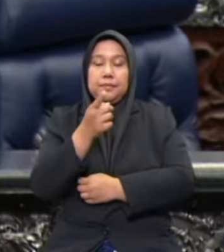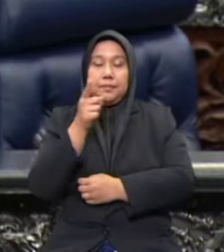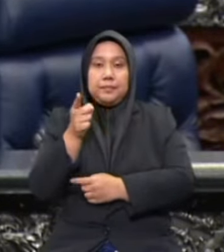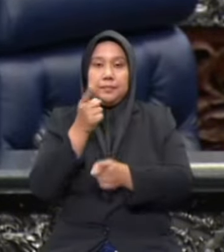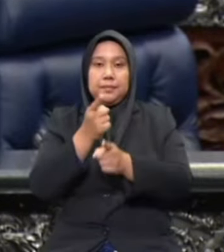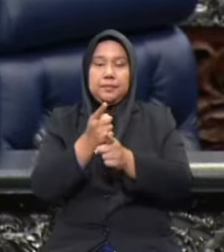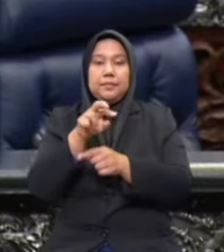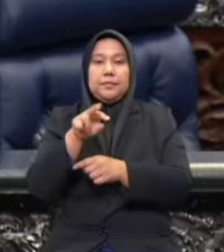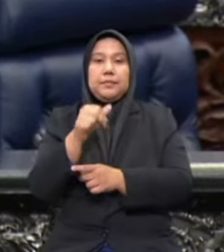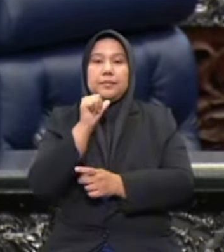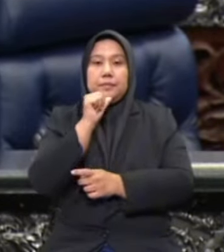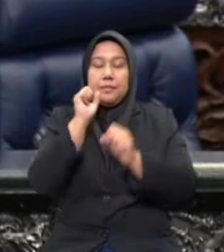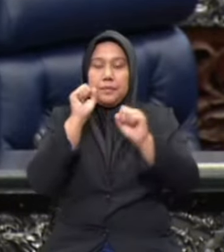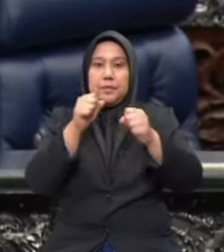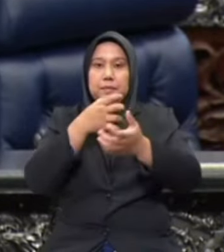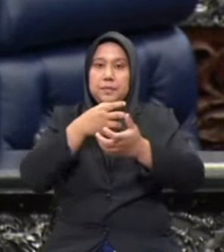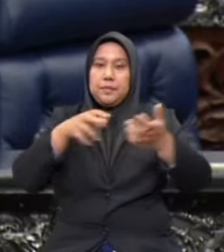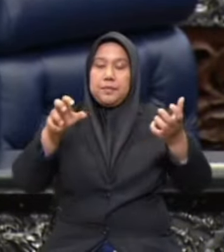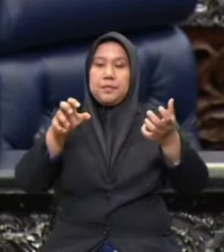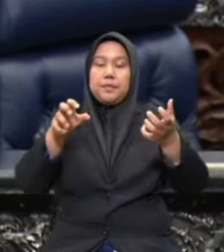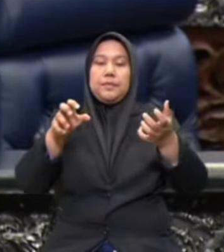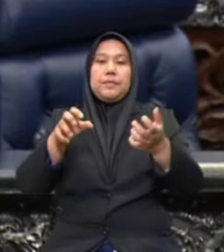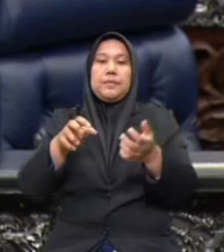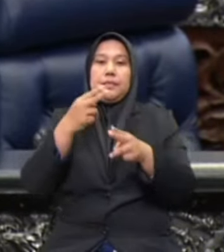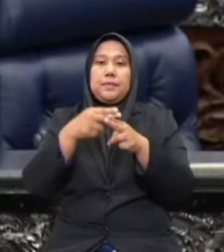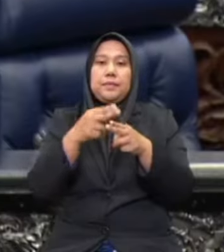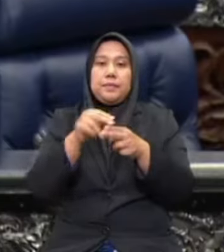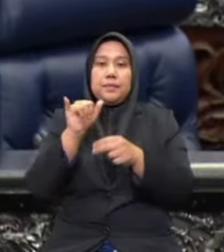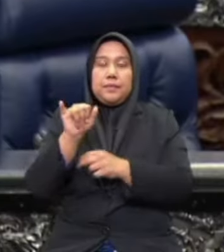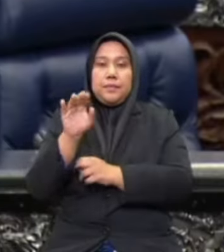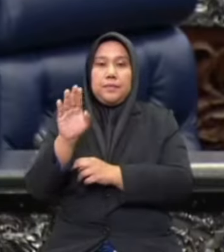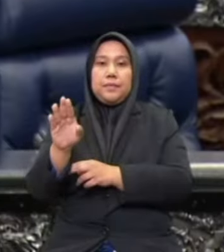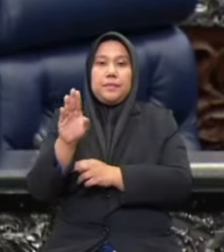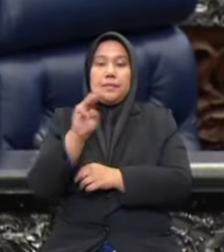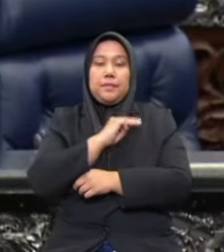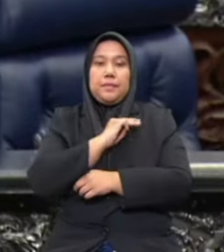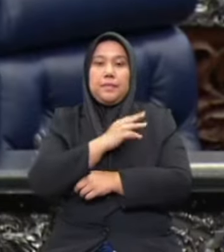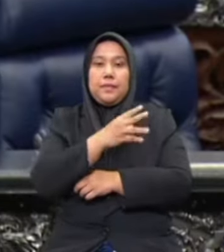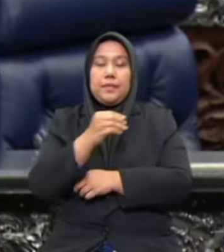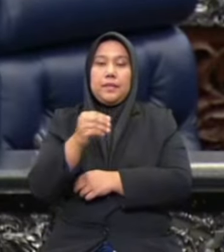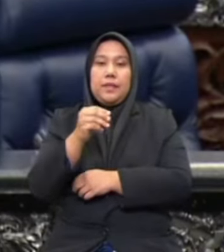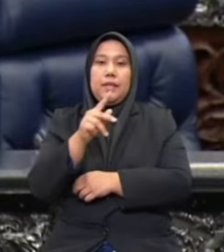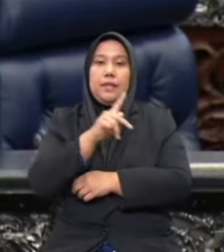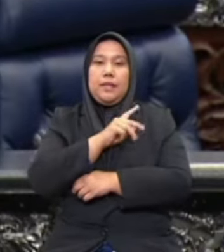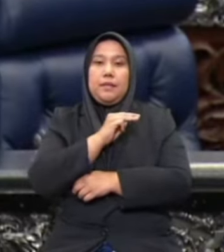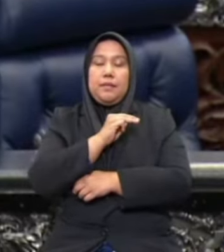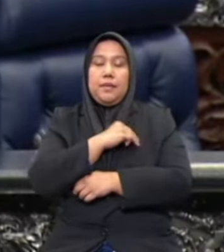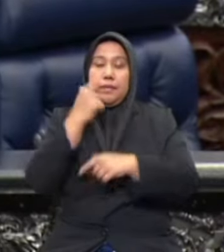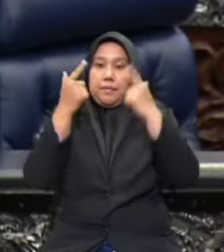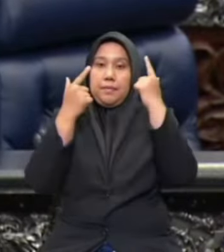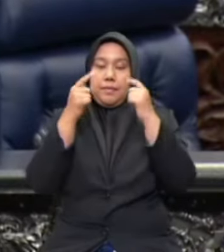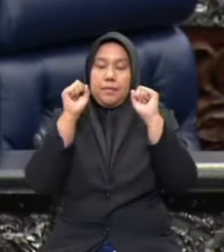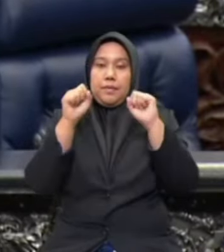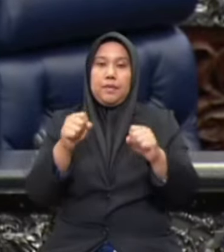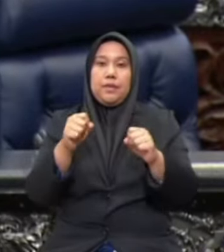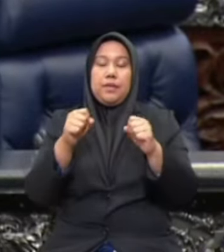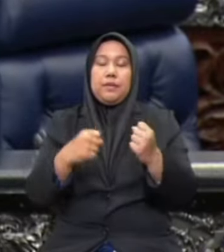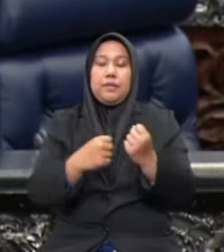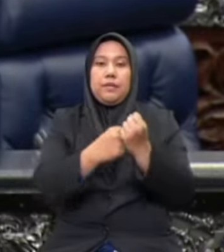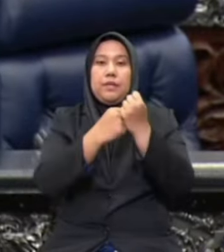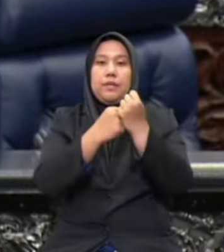tidak kerana ia boleh merosakkan nama yang berhormat menteri dan juga Kementerian pelancongan seni dan budaya ini yang mendukong